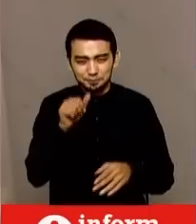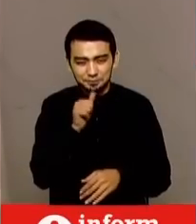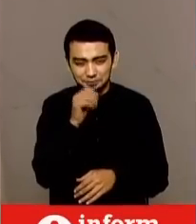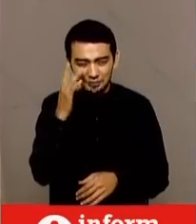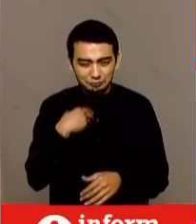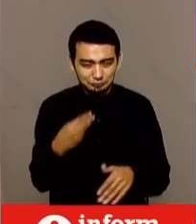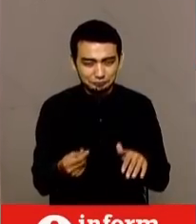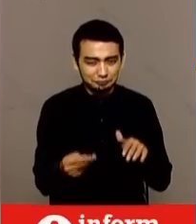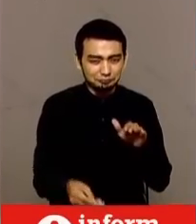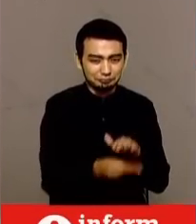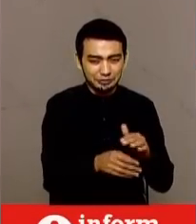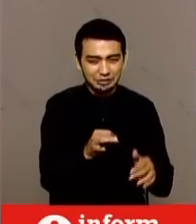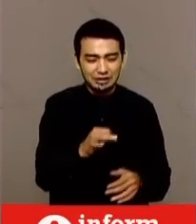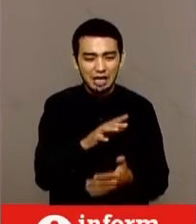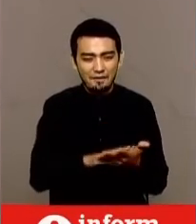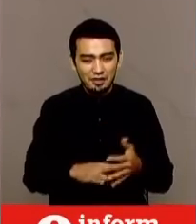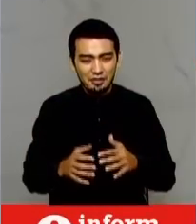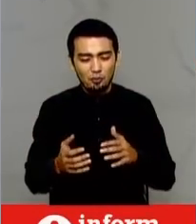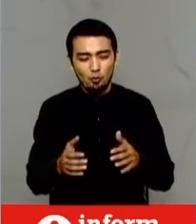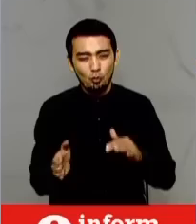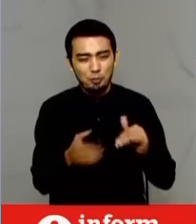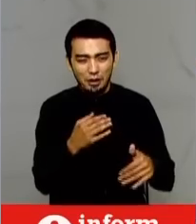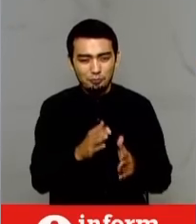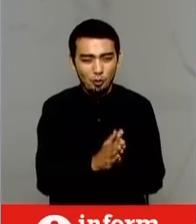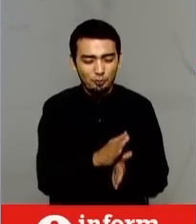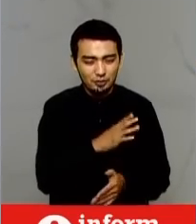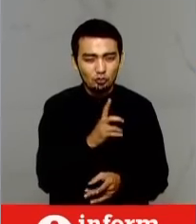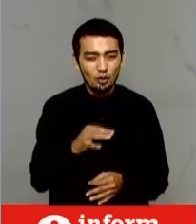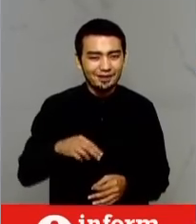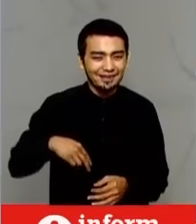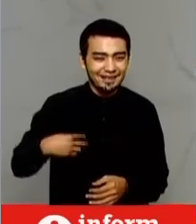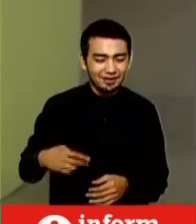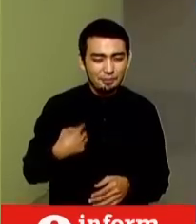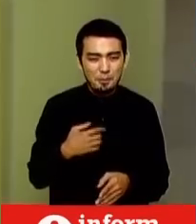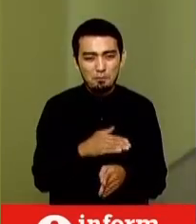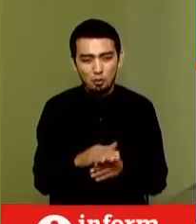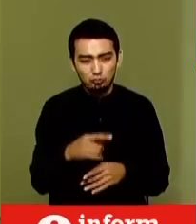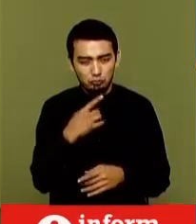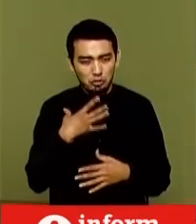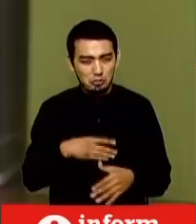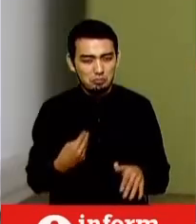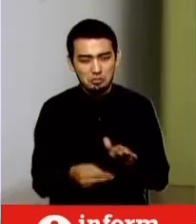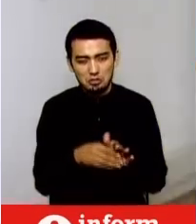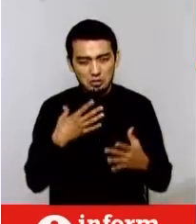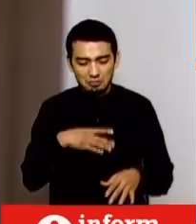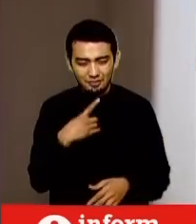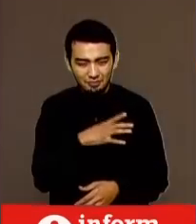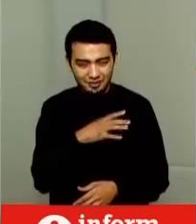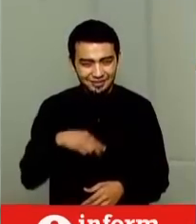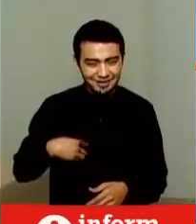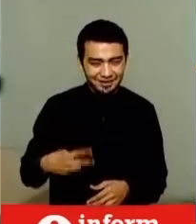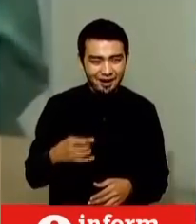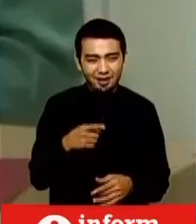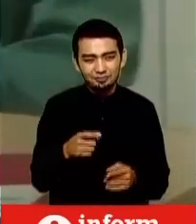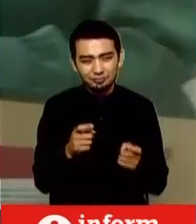беріп арызымды алуға көндіріп көрді дейді. Алайда директор бұл айтылғандарды түгелдей жоққа шығарды. Хатта баяндалған балалар